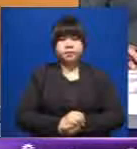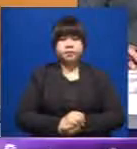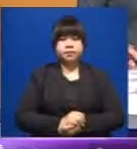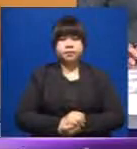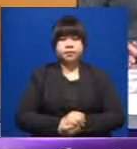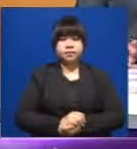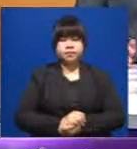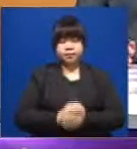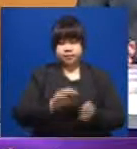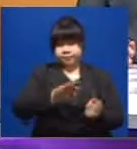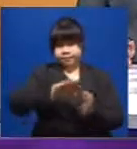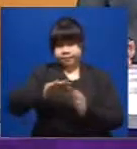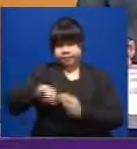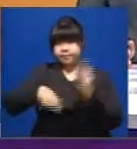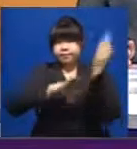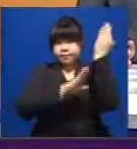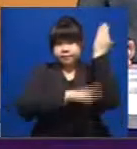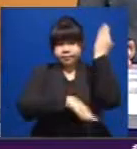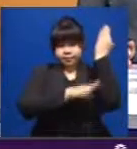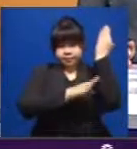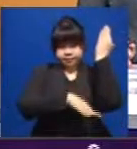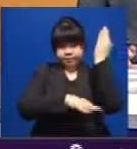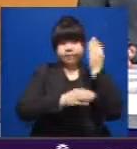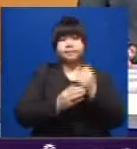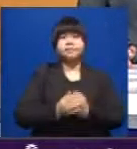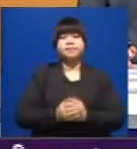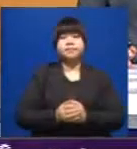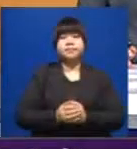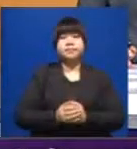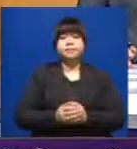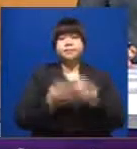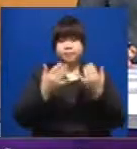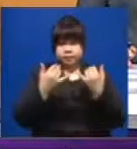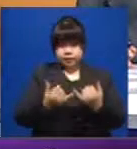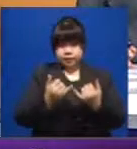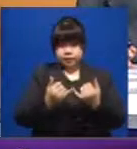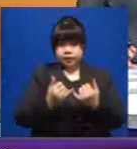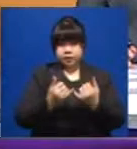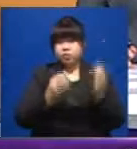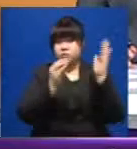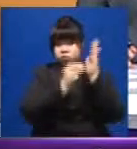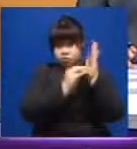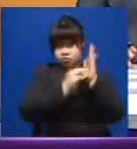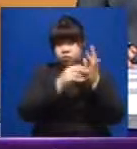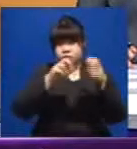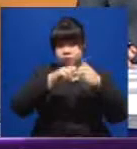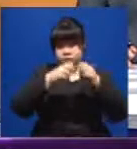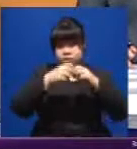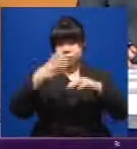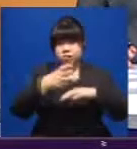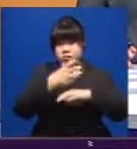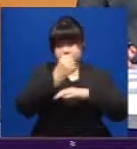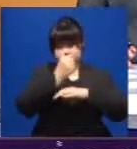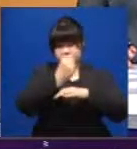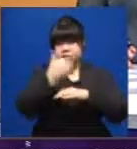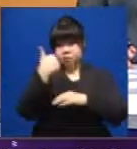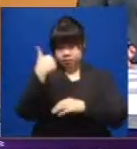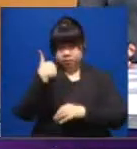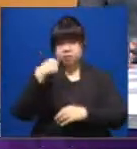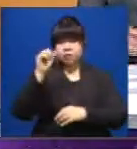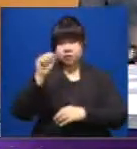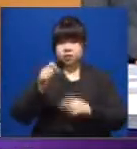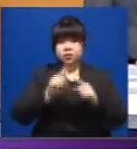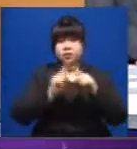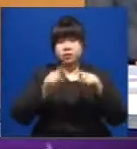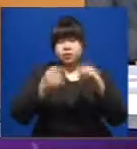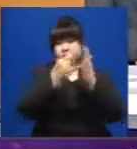ลองไปดูสถานการณ์ทางภาคใต้กันบ้างนะคะถึงแม้ว่าบ้านเรานั้นจะมีสถานการณ์ทางการเมืองในพื้นที่กรุงเทพมหานครแล้วก็ปริมณฑลแต่ว่าสถานการณ์